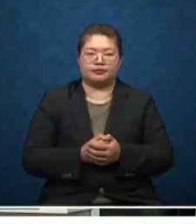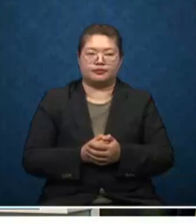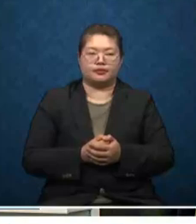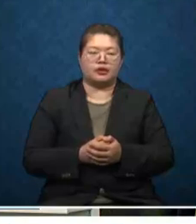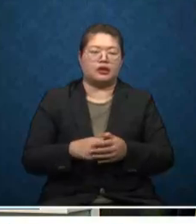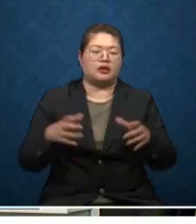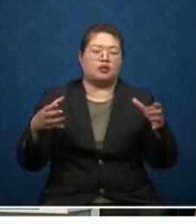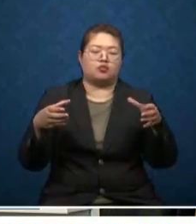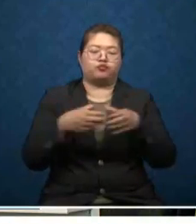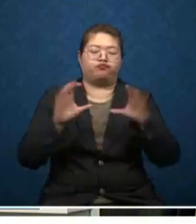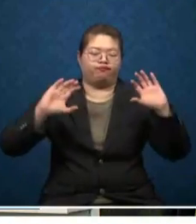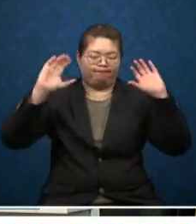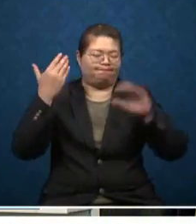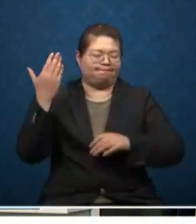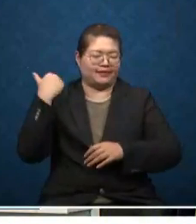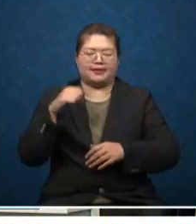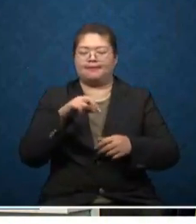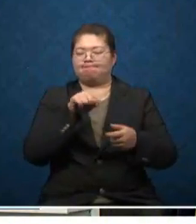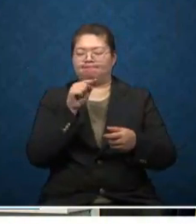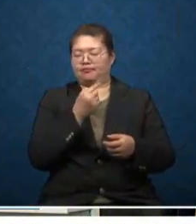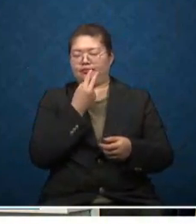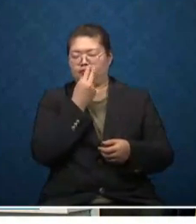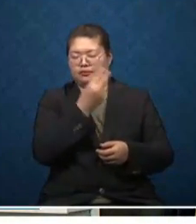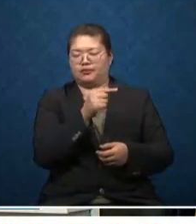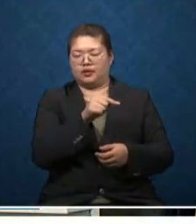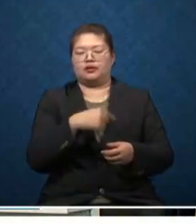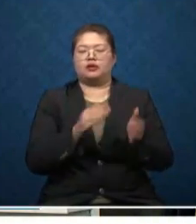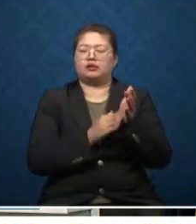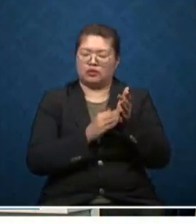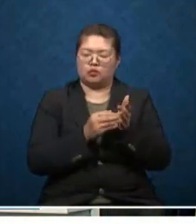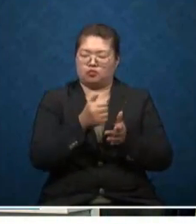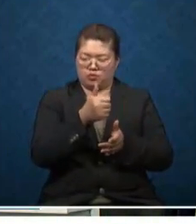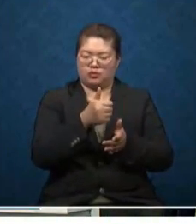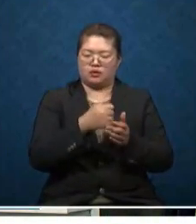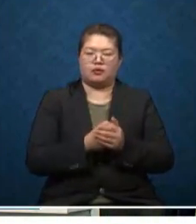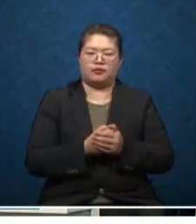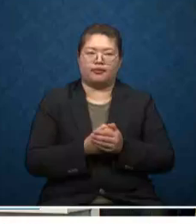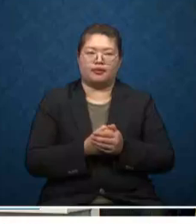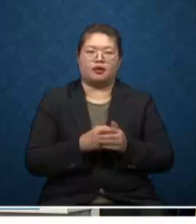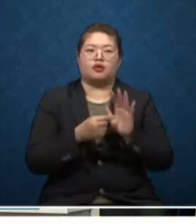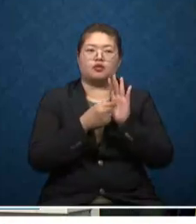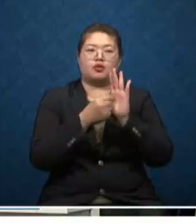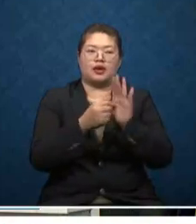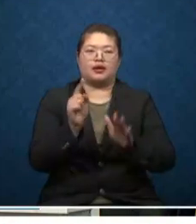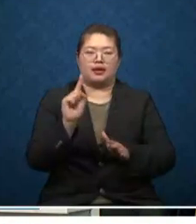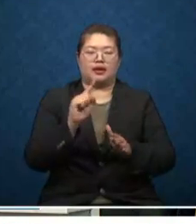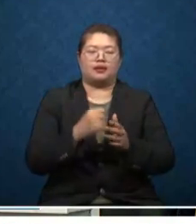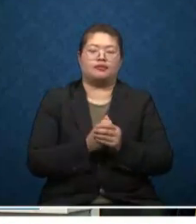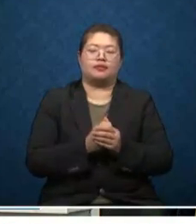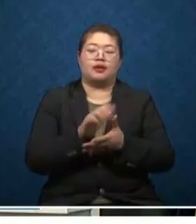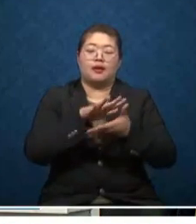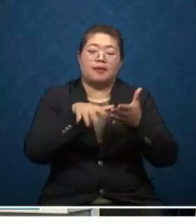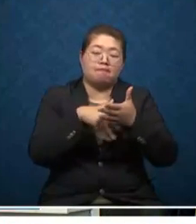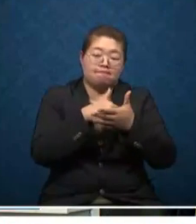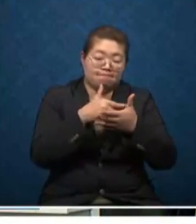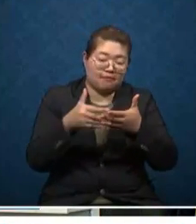ฐบาลที่ผ่านมาเนี่ยนะครับผมถือว่าเป็นส่วนที่น่าชื่นชมอยู่แล้วโดยเฉพาะอย่างยิ่งกระบวนการยกตัวอย่างเช่นการปฏิรูปด้าน